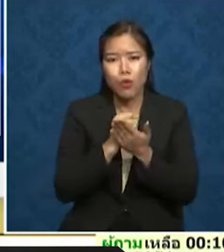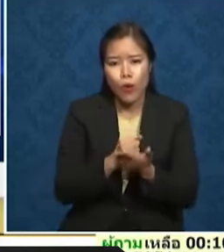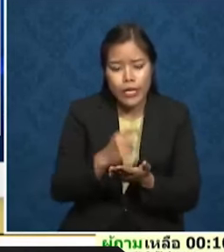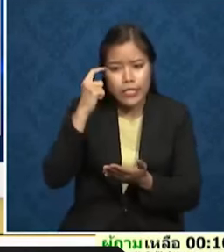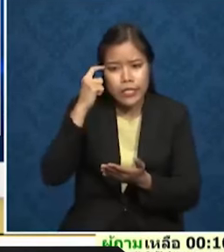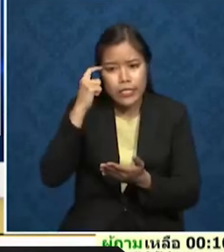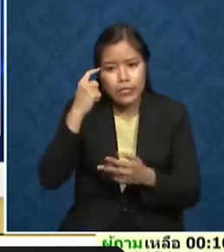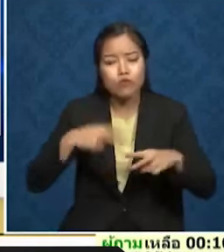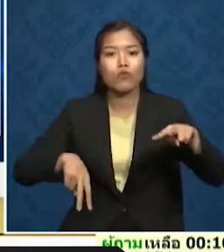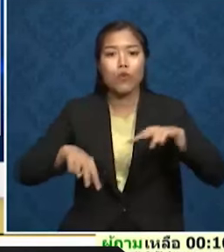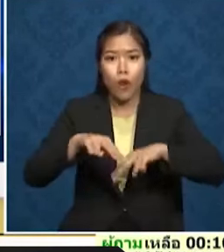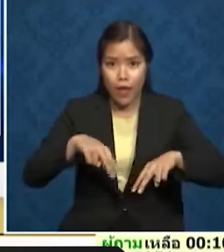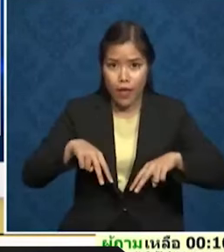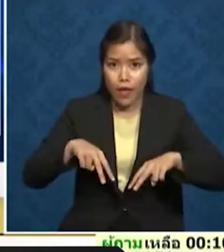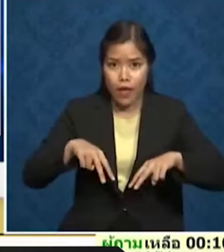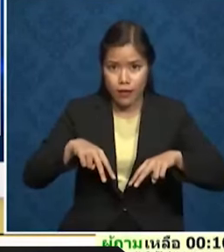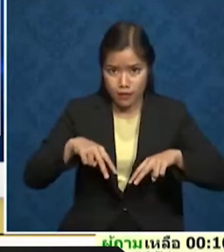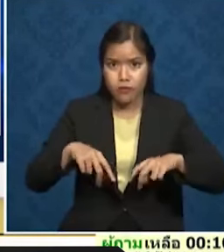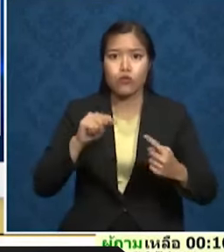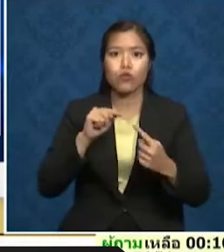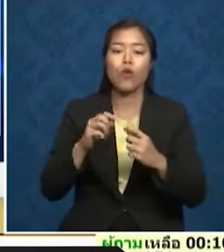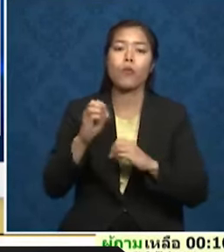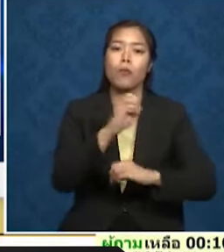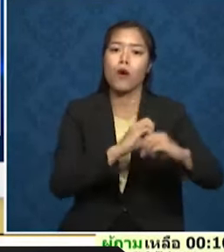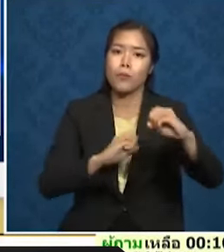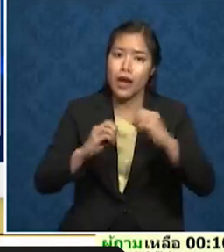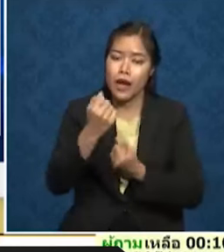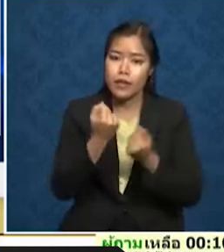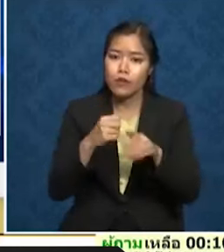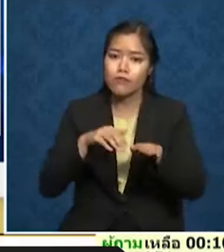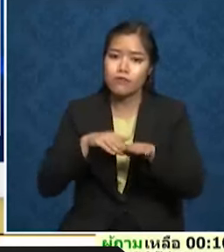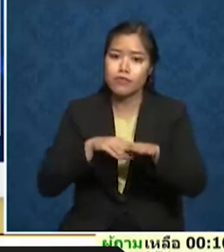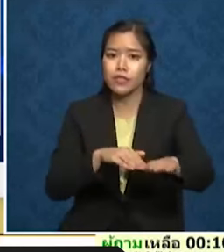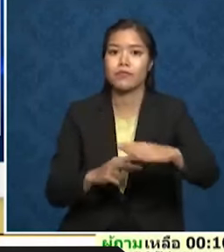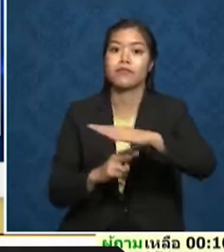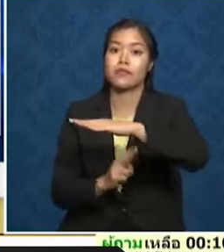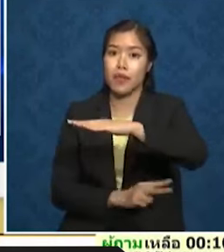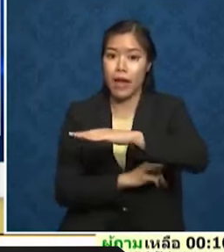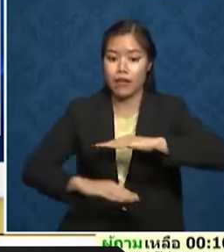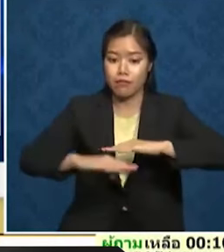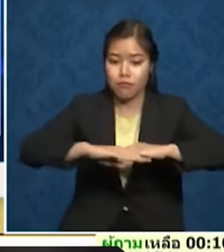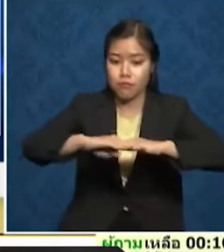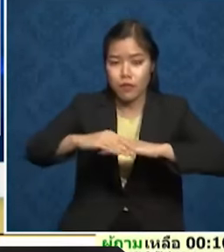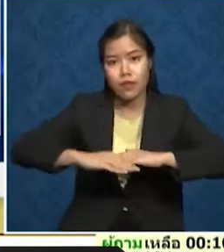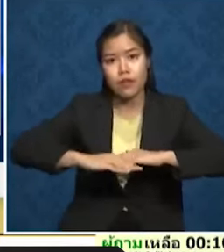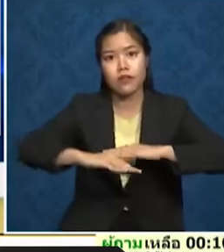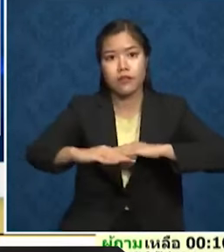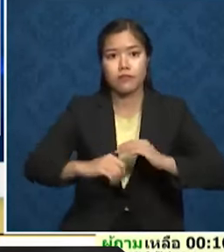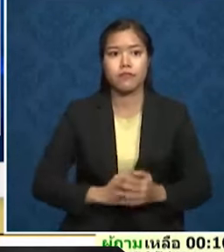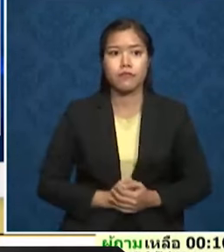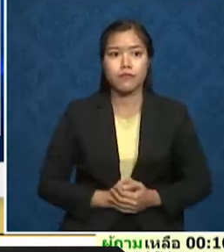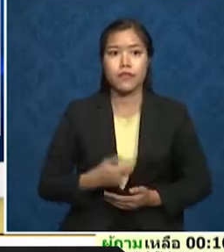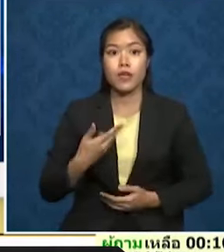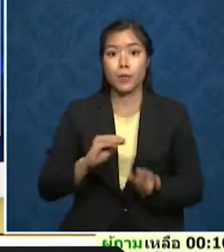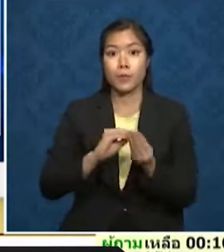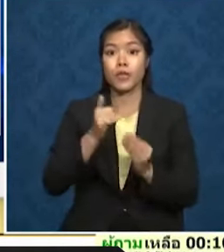องของความปลอดภัยเรื่องของผิวจราจรเรื่องของรอยต่อของสะพานคอนกรีตค่ะทั้งนี้นะคะเราก็ได้มีสายด่วนนะคะ